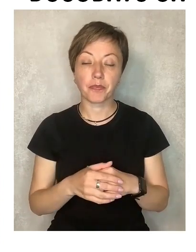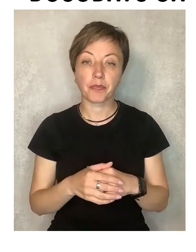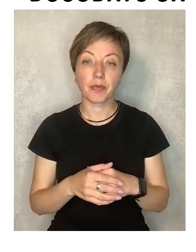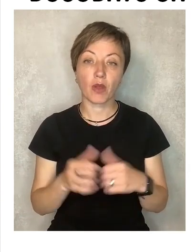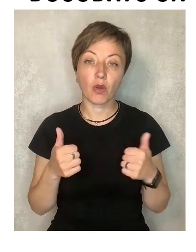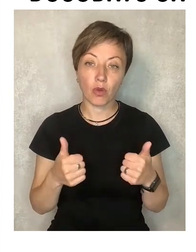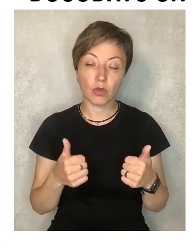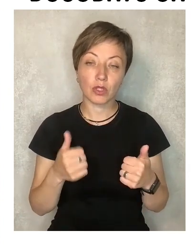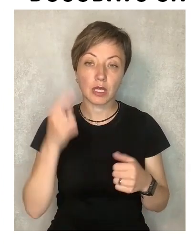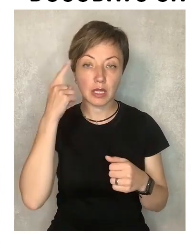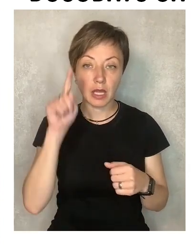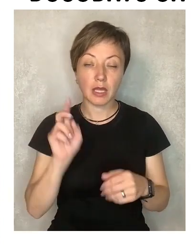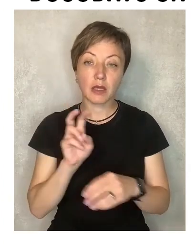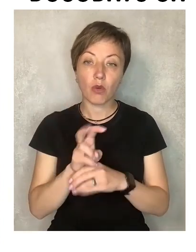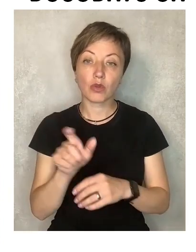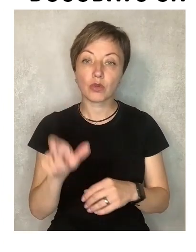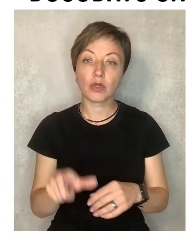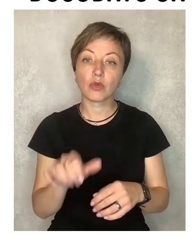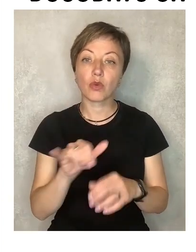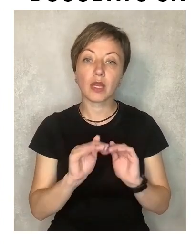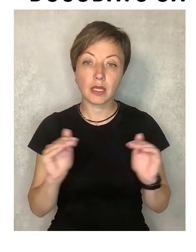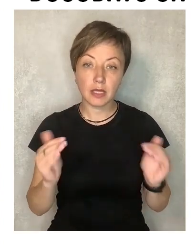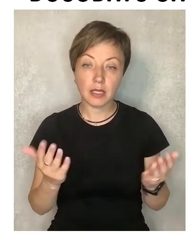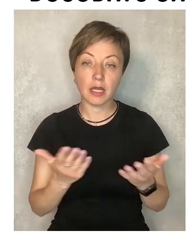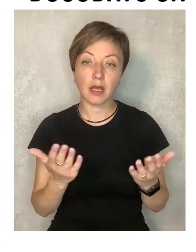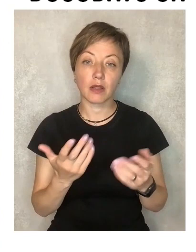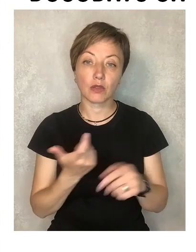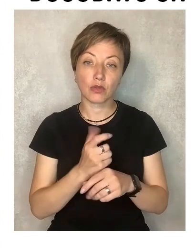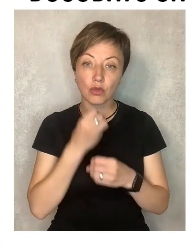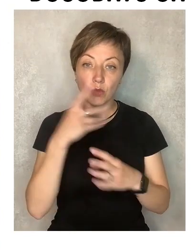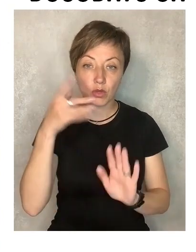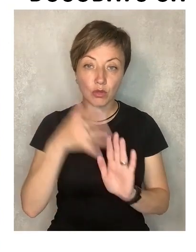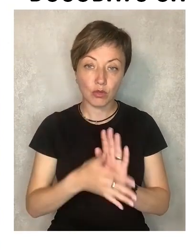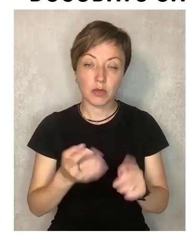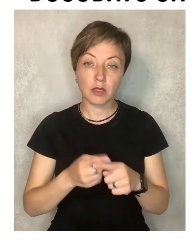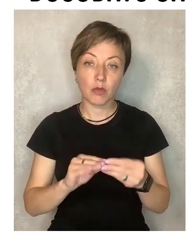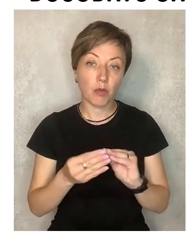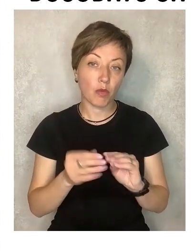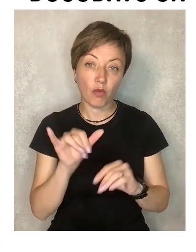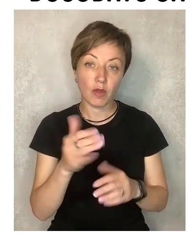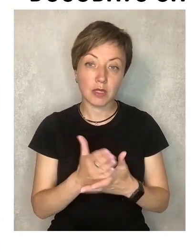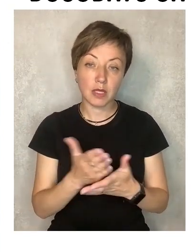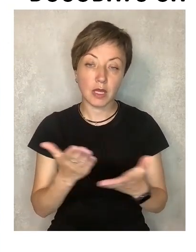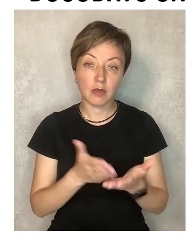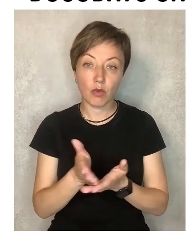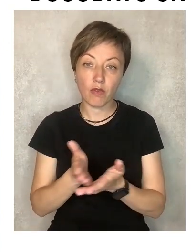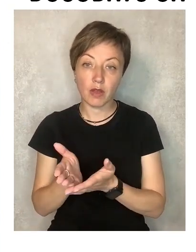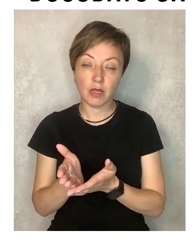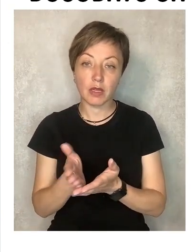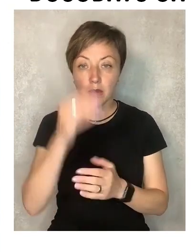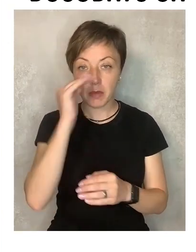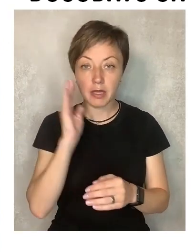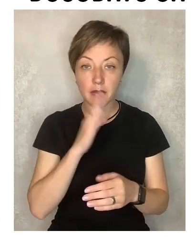ідея заходити через ту людину, в якої є діти, яка там дуже добре розуміє цю проблему. Можливо, у вас є якісь профільні теж батьківські